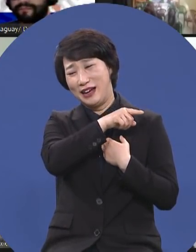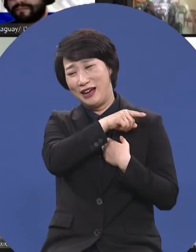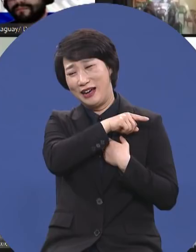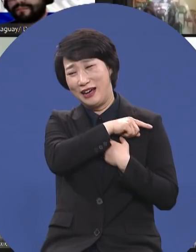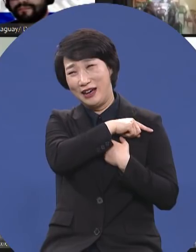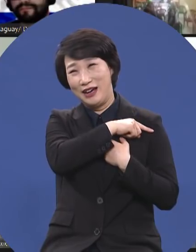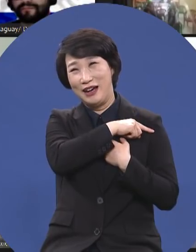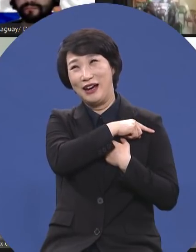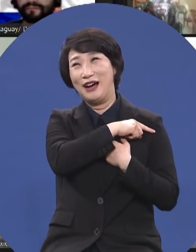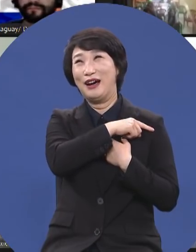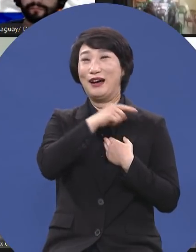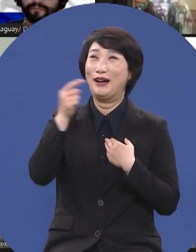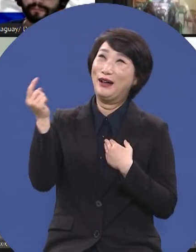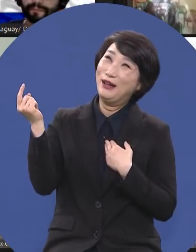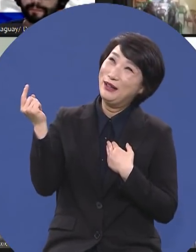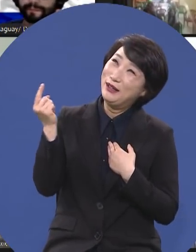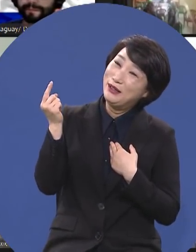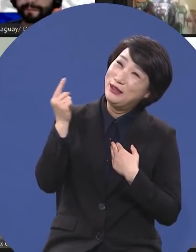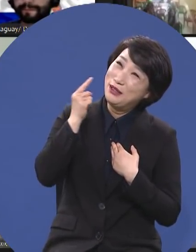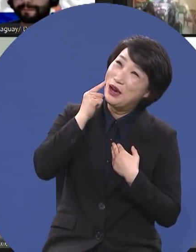죄인이라